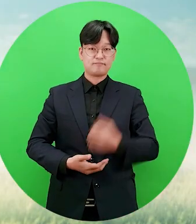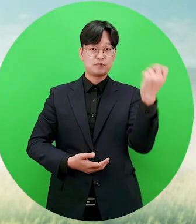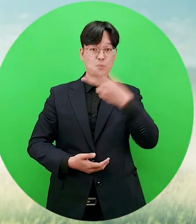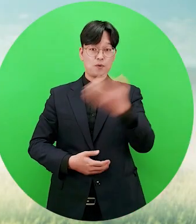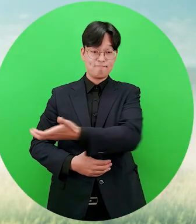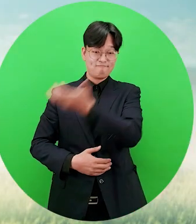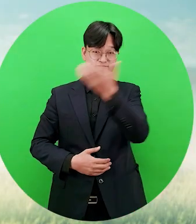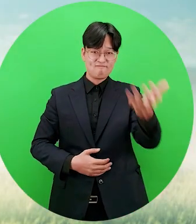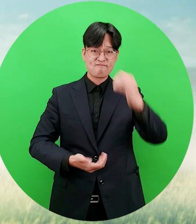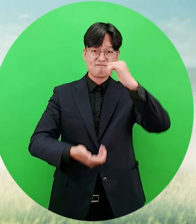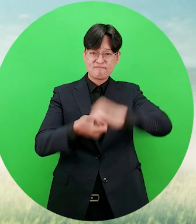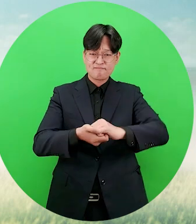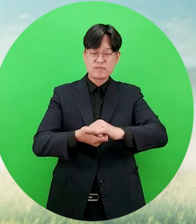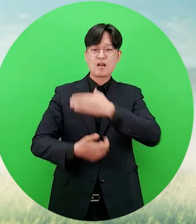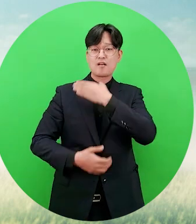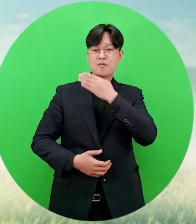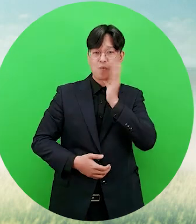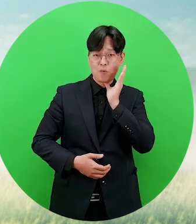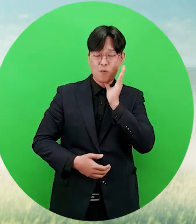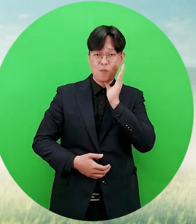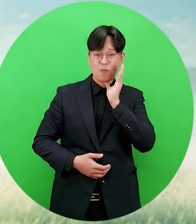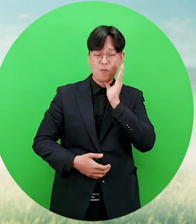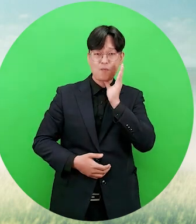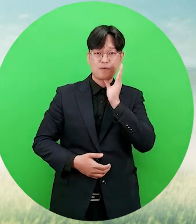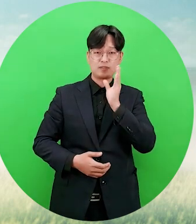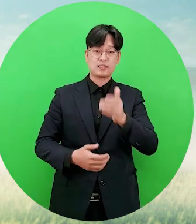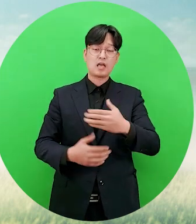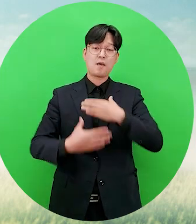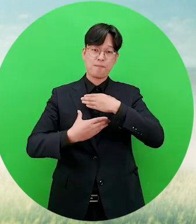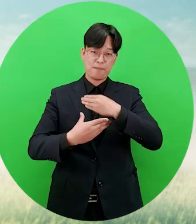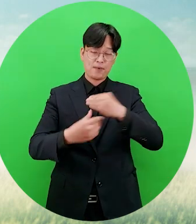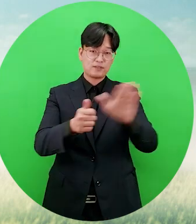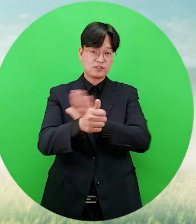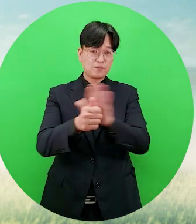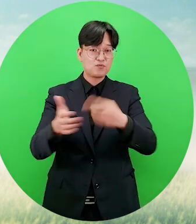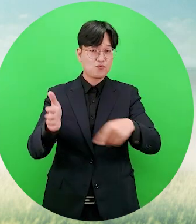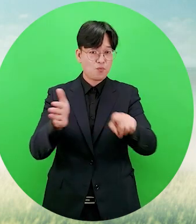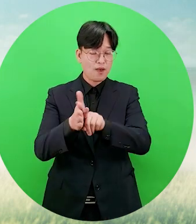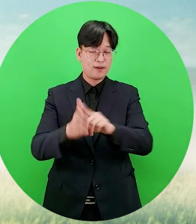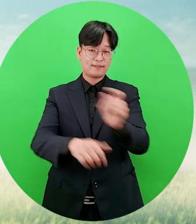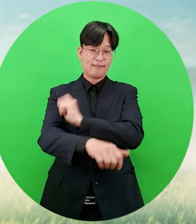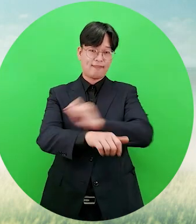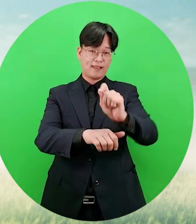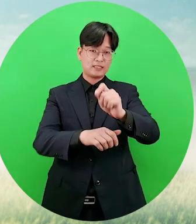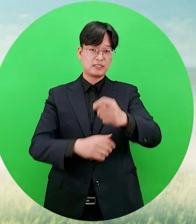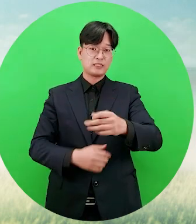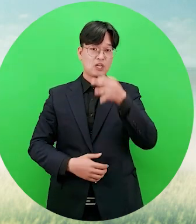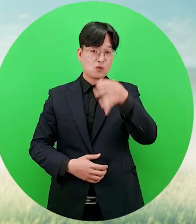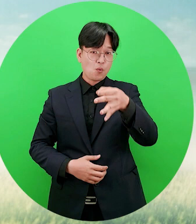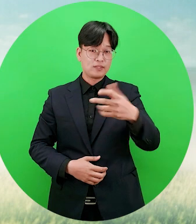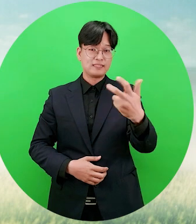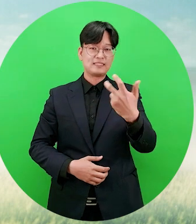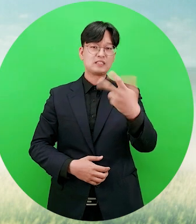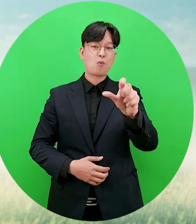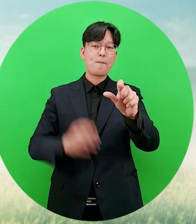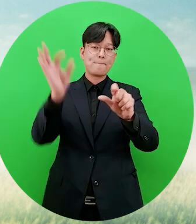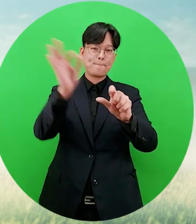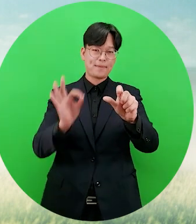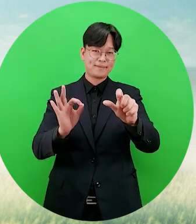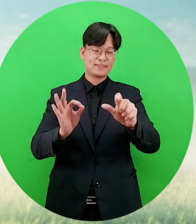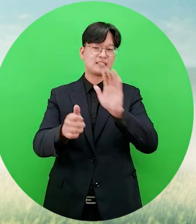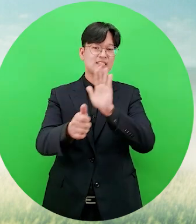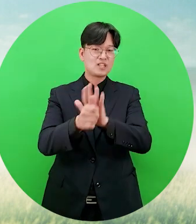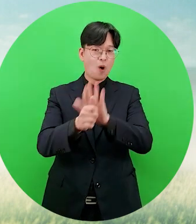있는 고령의 국가 유공자 이동편의 증진을 위해 택시 요금 75%를 지원하는